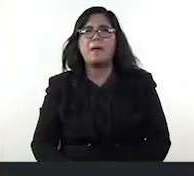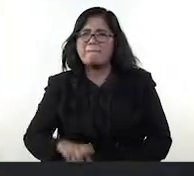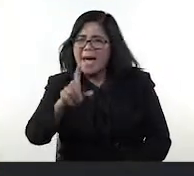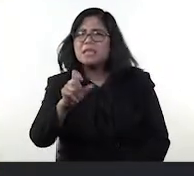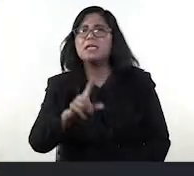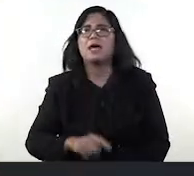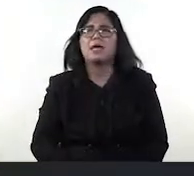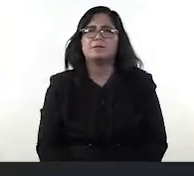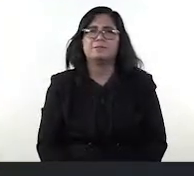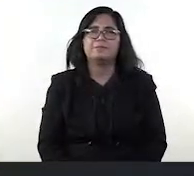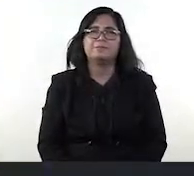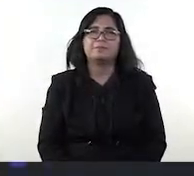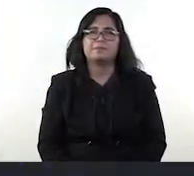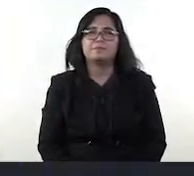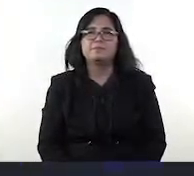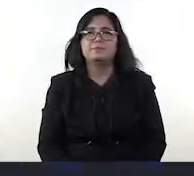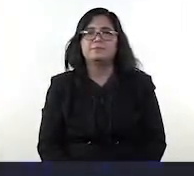Ayo kita mematikan